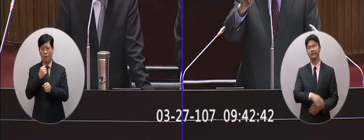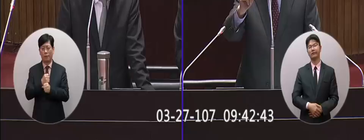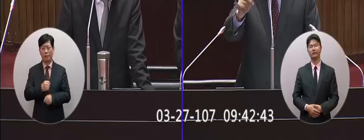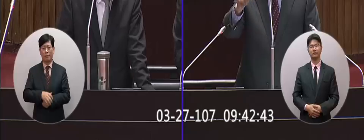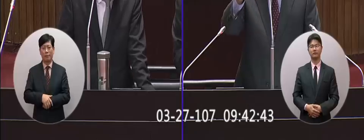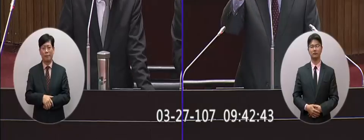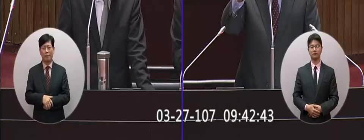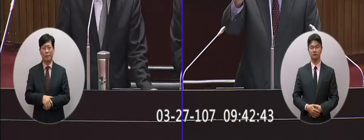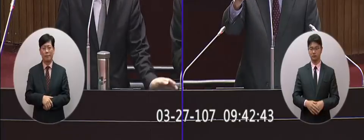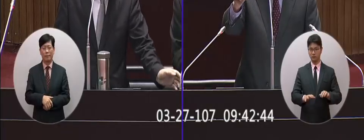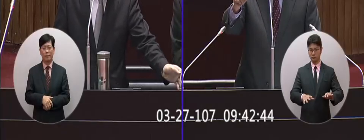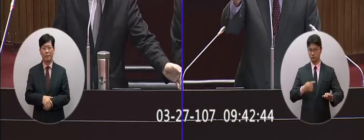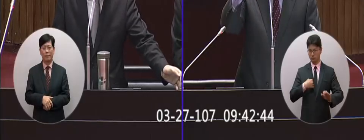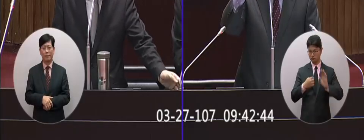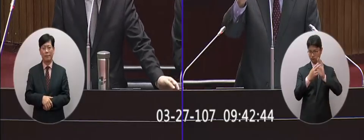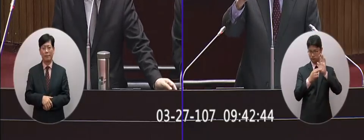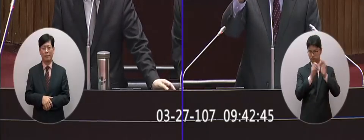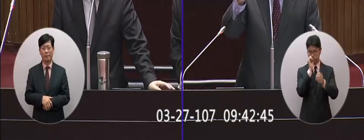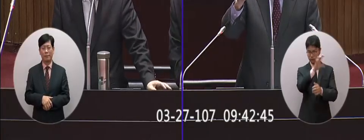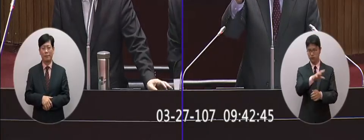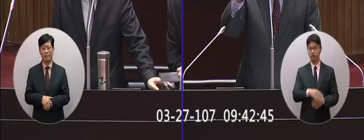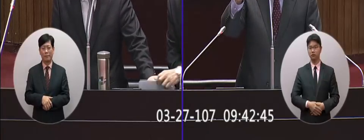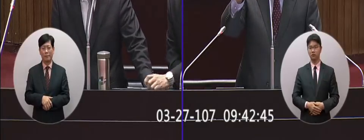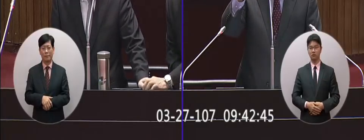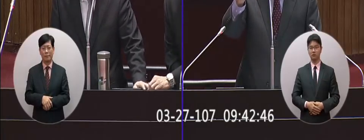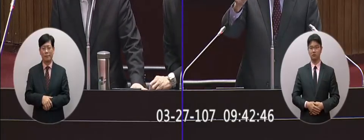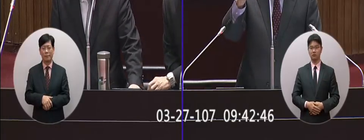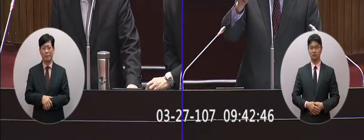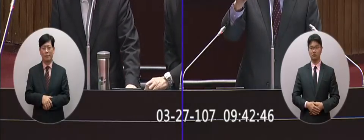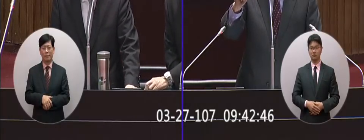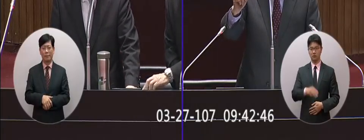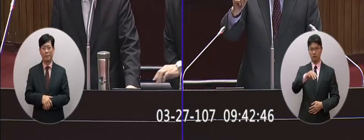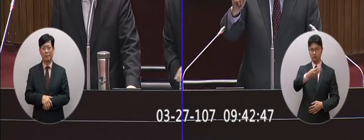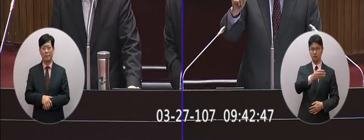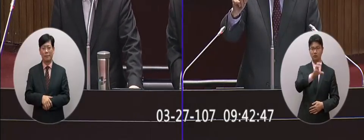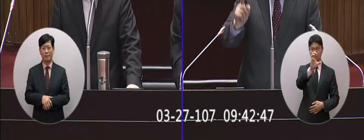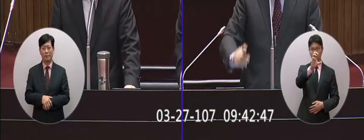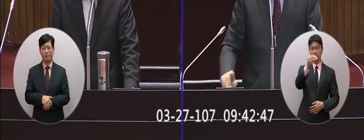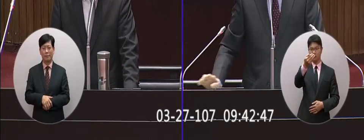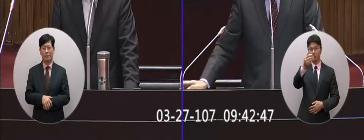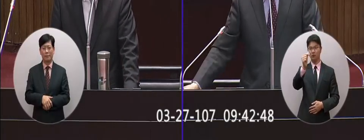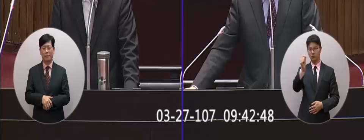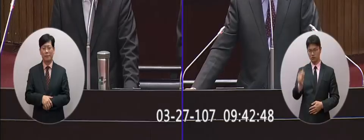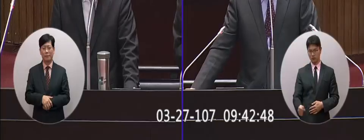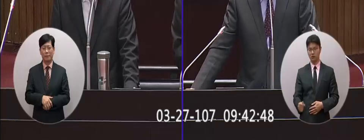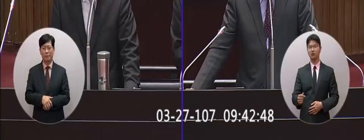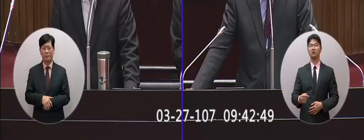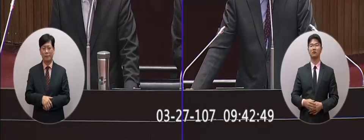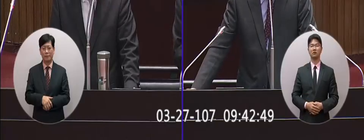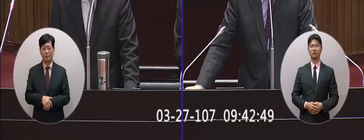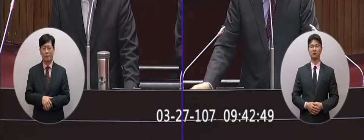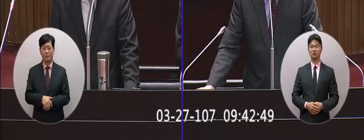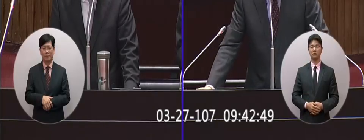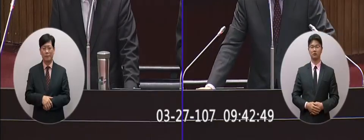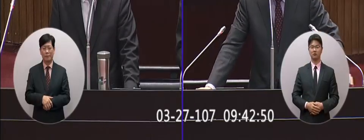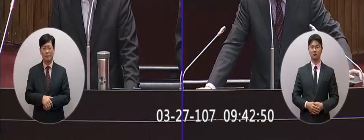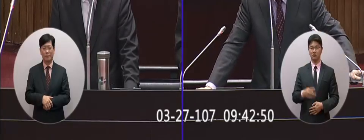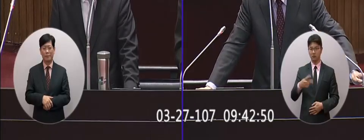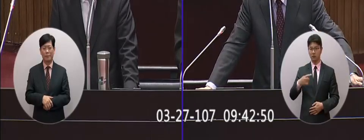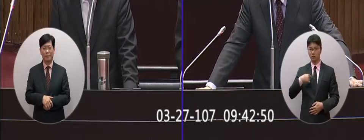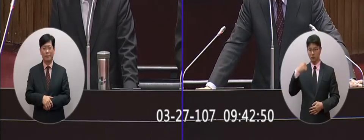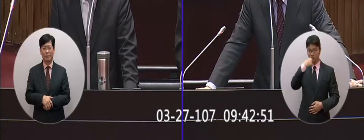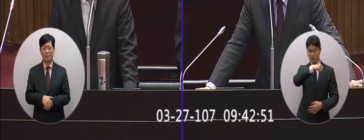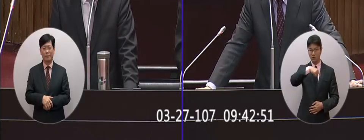概念。 来，我跟你讲，38。389亿，过来，台湾